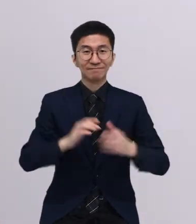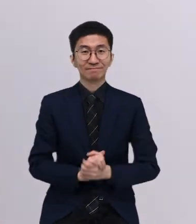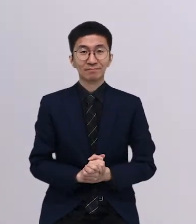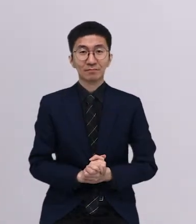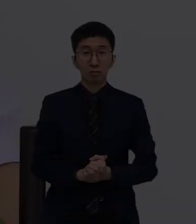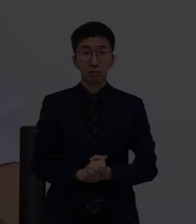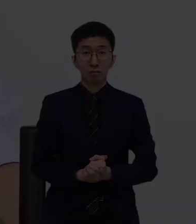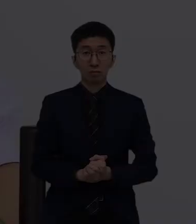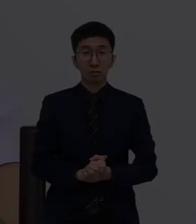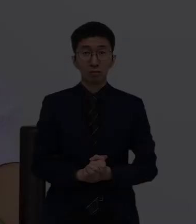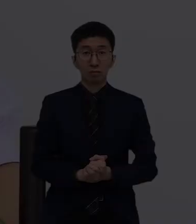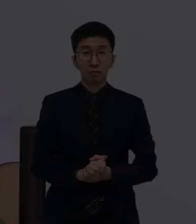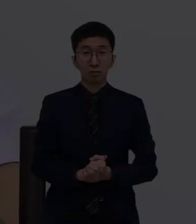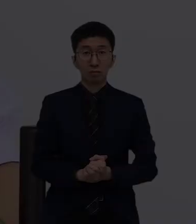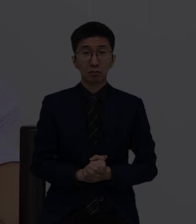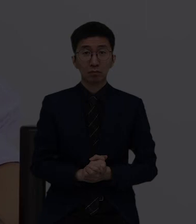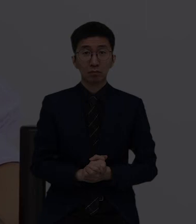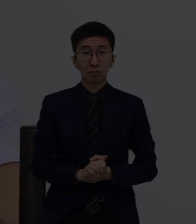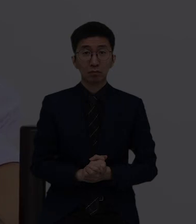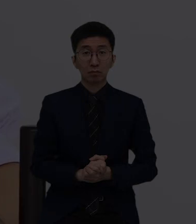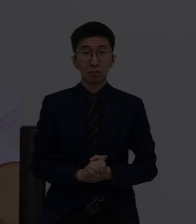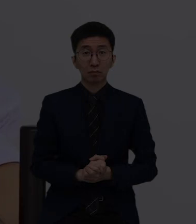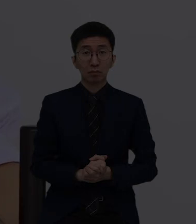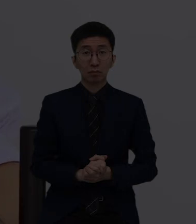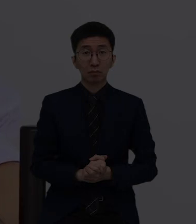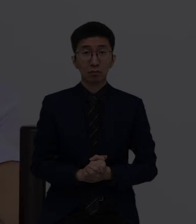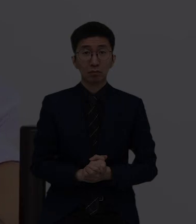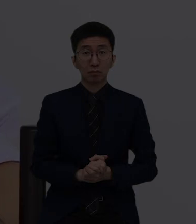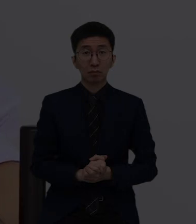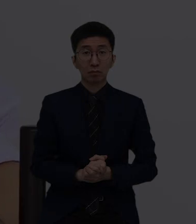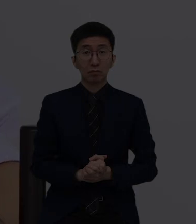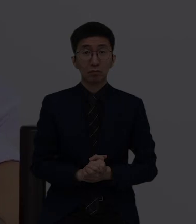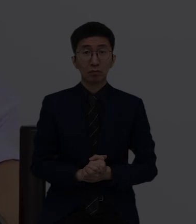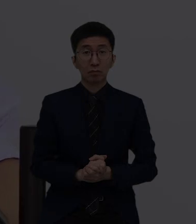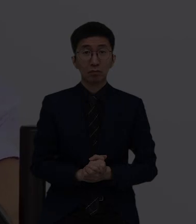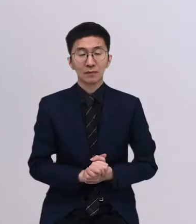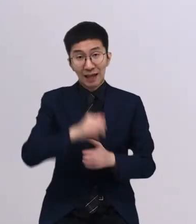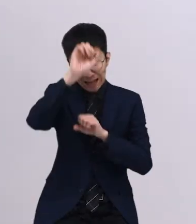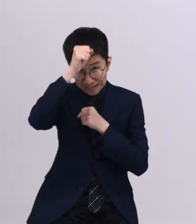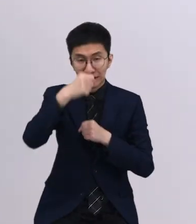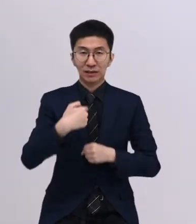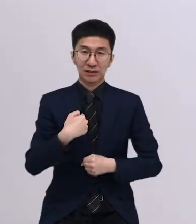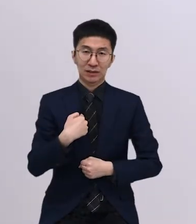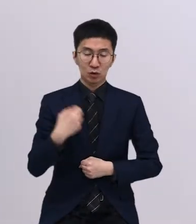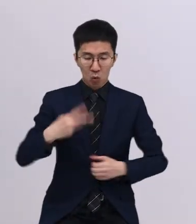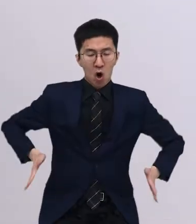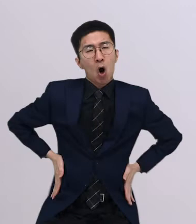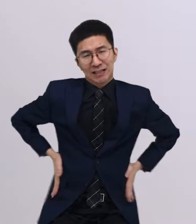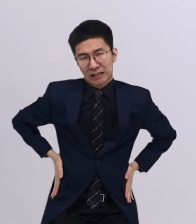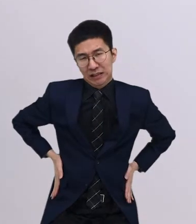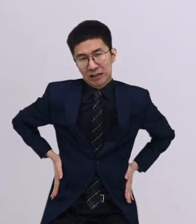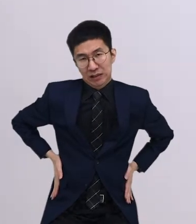잘못하진 않았다. 자신의 몸을 드러내기 어려웠다 하는 부위가 있나요? 저는